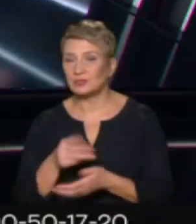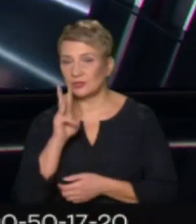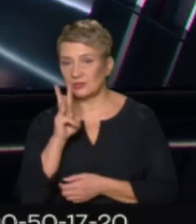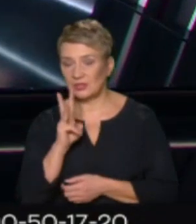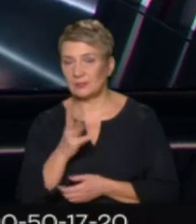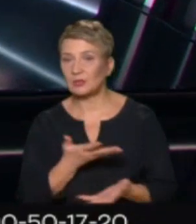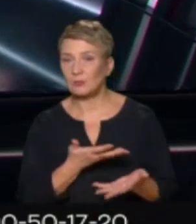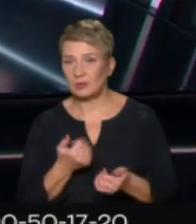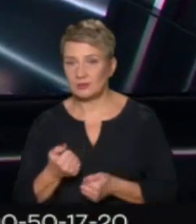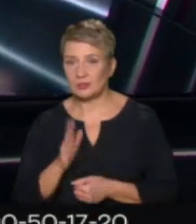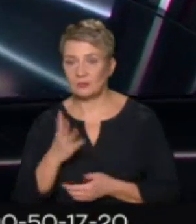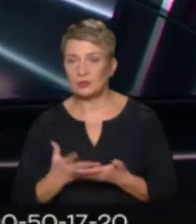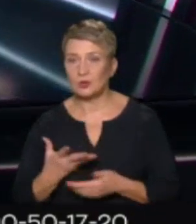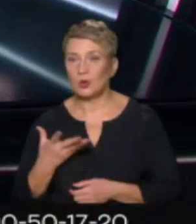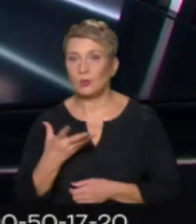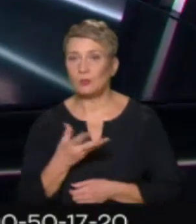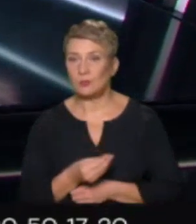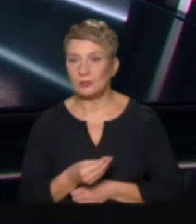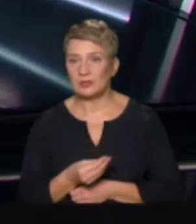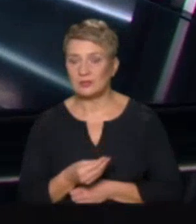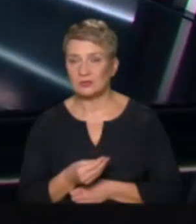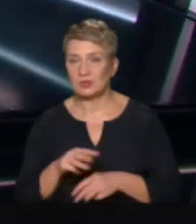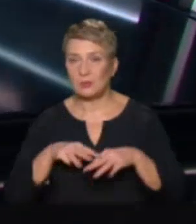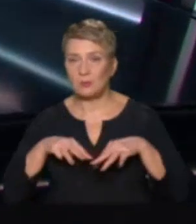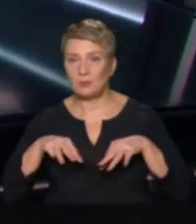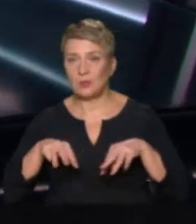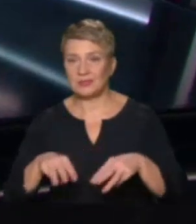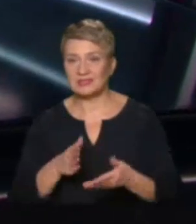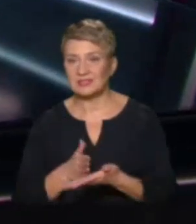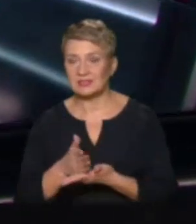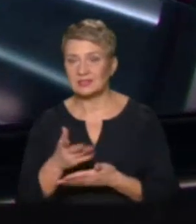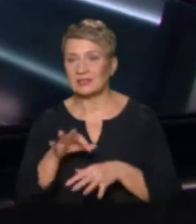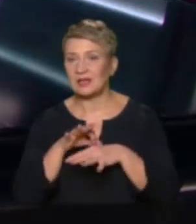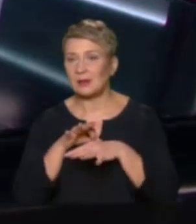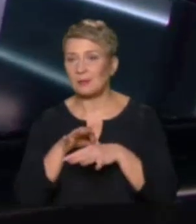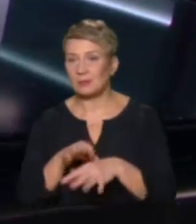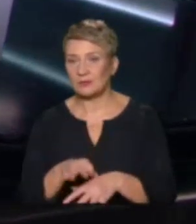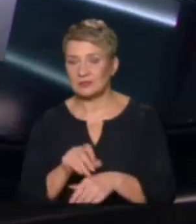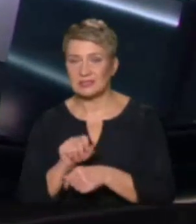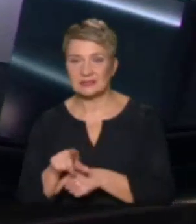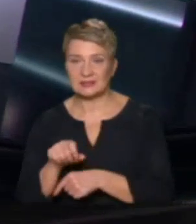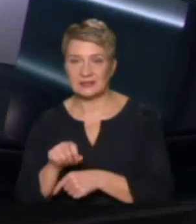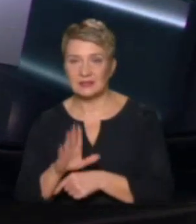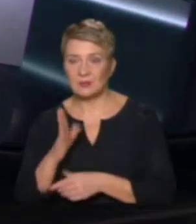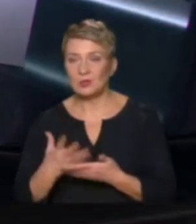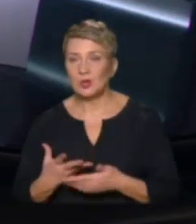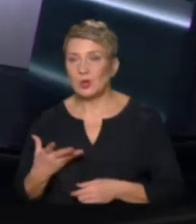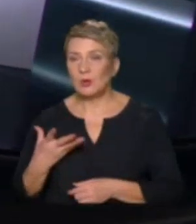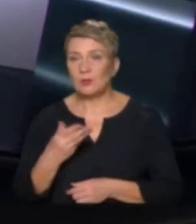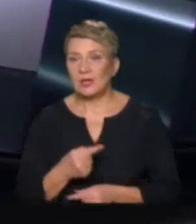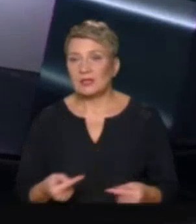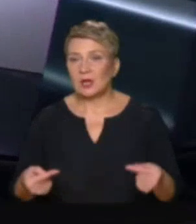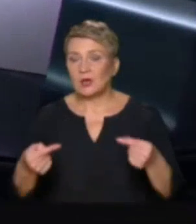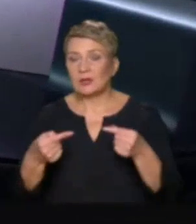отримувати? Так, вони будуть оплачуватись якраз по лінії Міністерства ветеранів. Для цього і проводиться це навчання. Це буде оплата конкретно